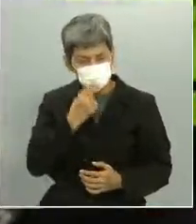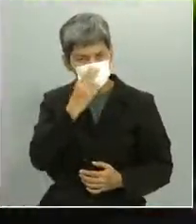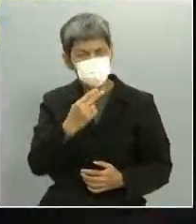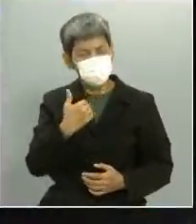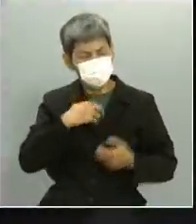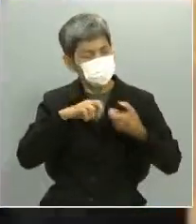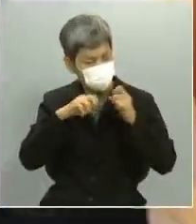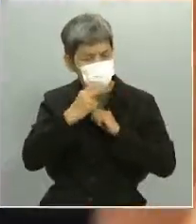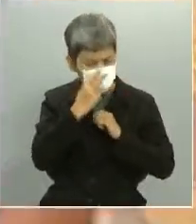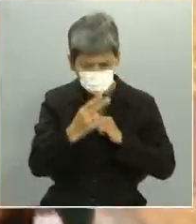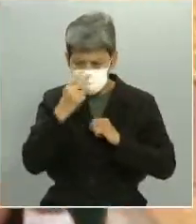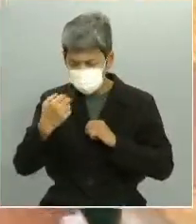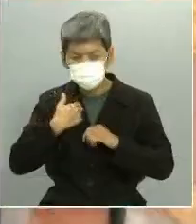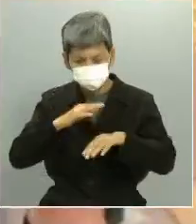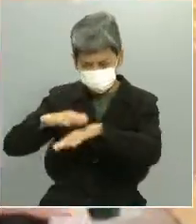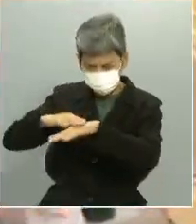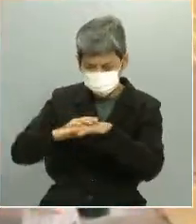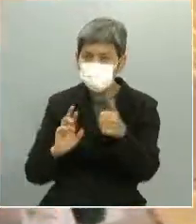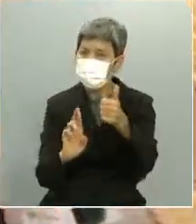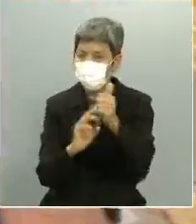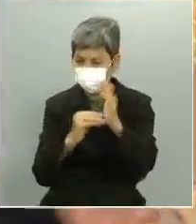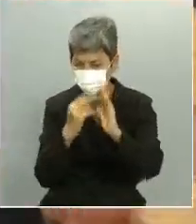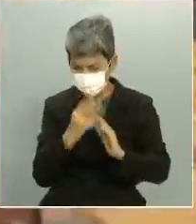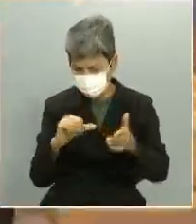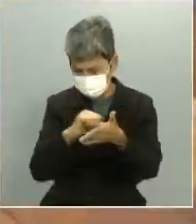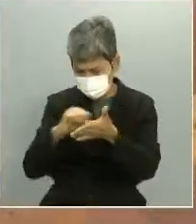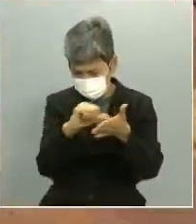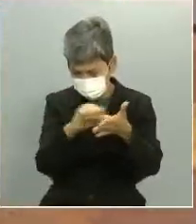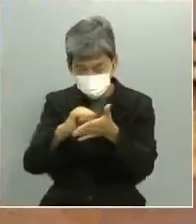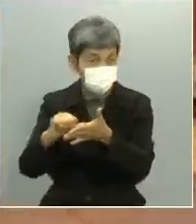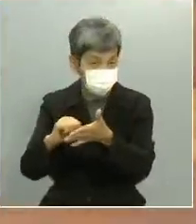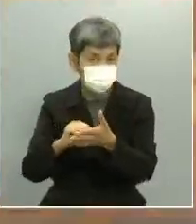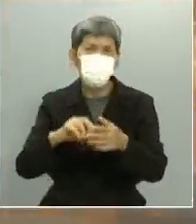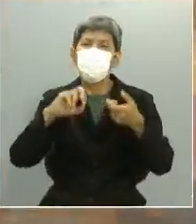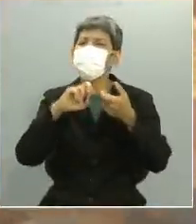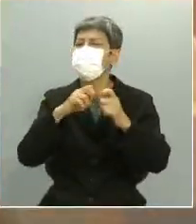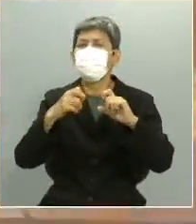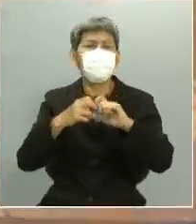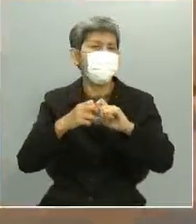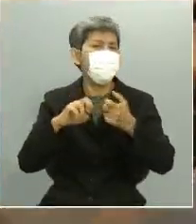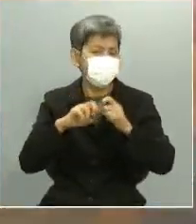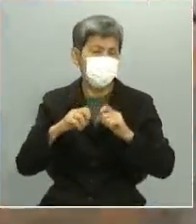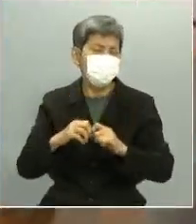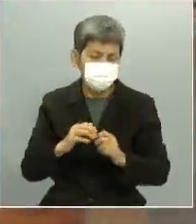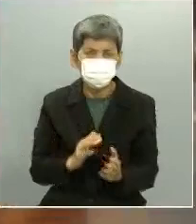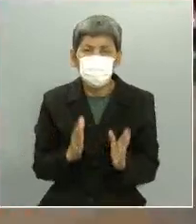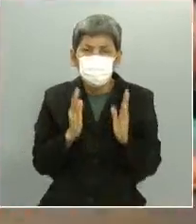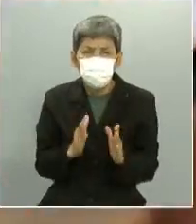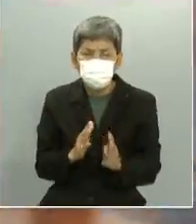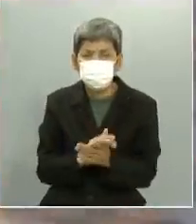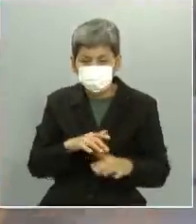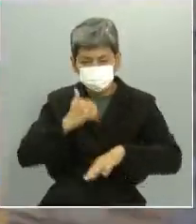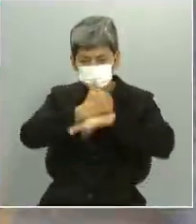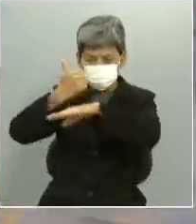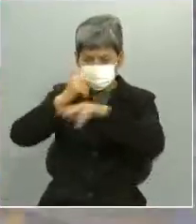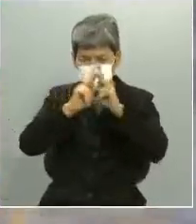ปัญหาก็สั่งการให้รองผู้ว่าไปดูแลแก้ไขใช่ไหม ซึ่งเป็นปัญหาเส้นเลือดฝอยนะคะดังนั้นคนที่นั่งบริหารอยู่ข้